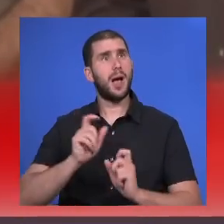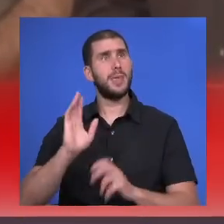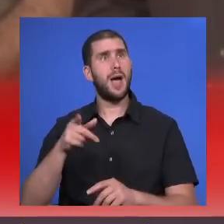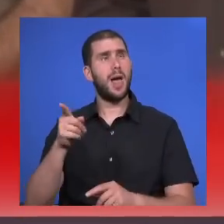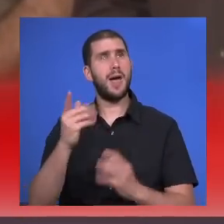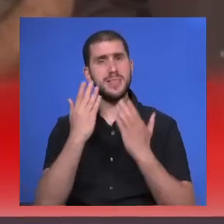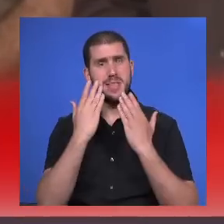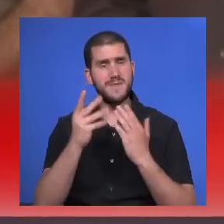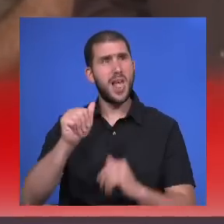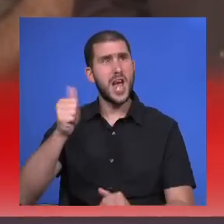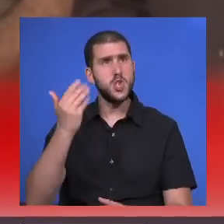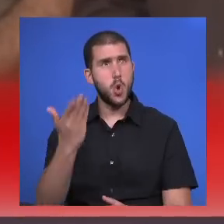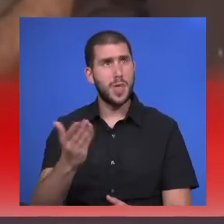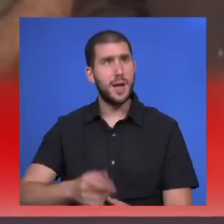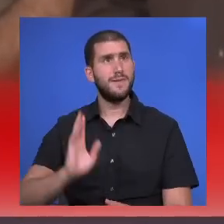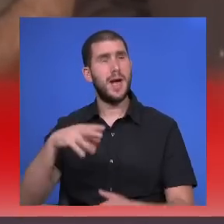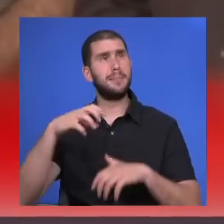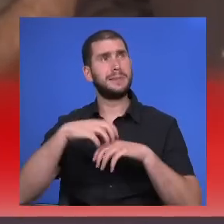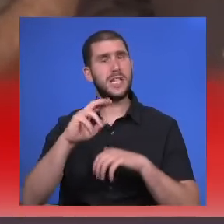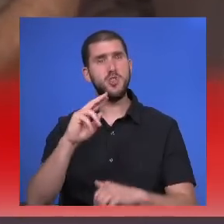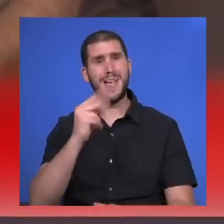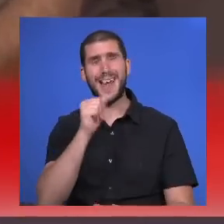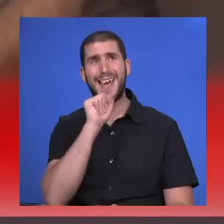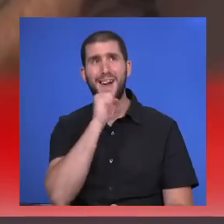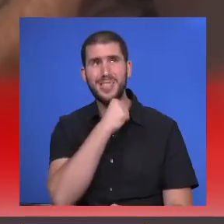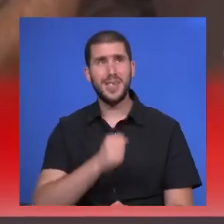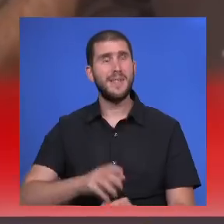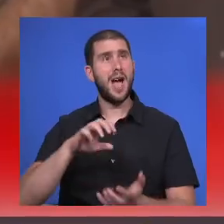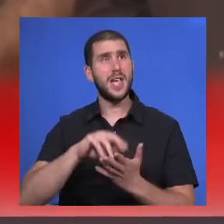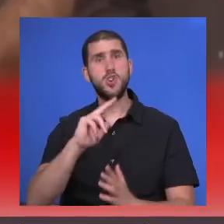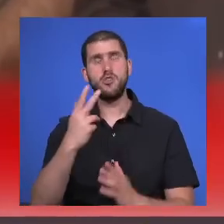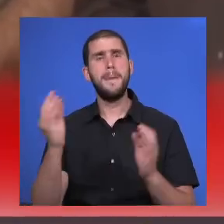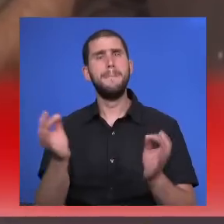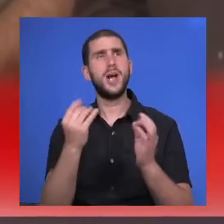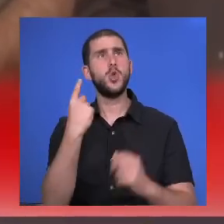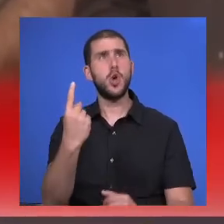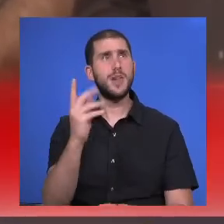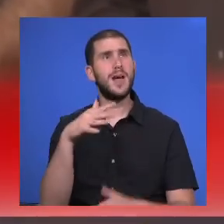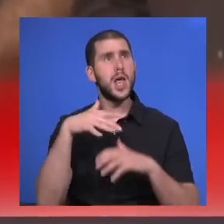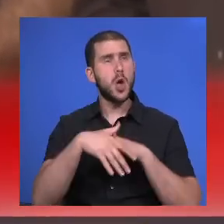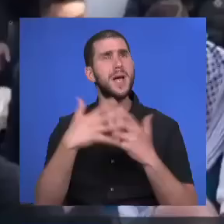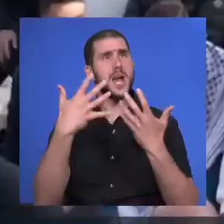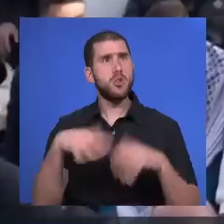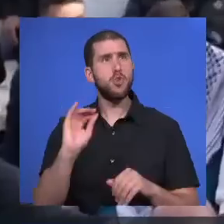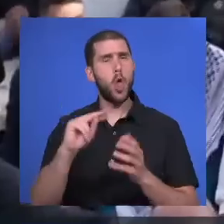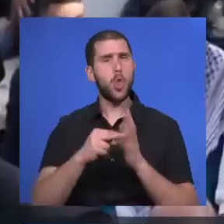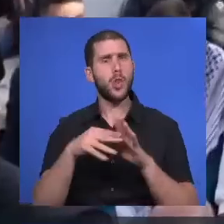אל-קיבלתין ותאני אל-מסג'דין ותאלת אל-חרמין אל-שריפין ואפשרי כל מוחטטאת